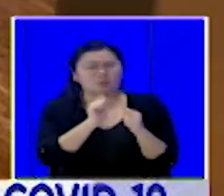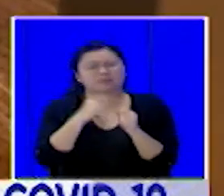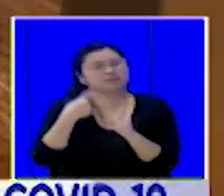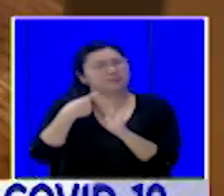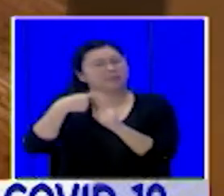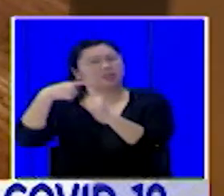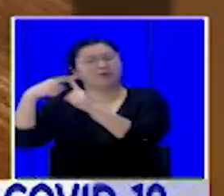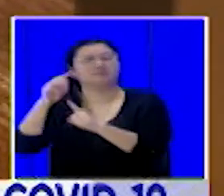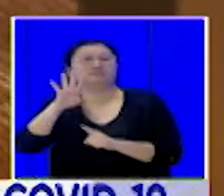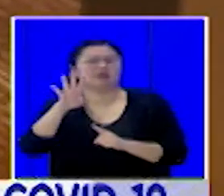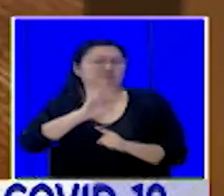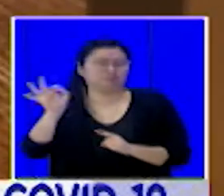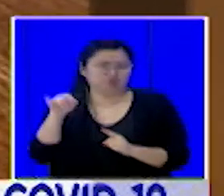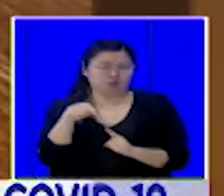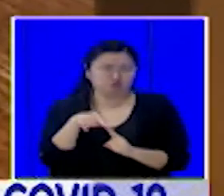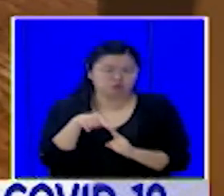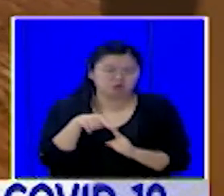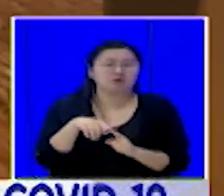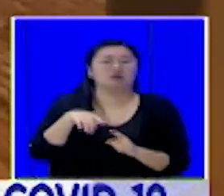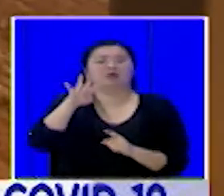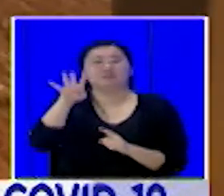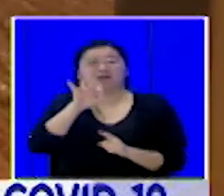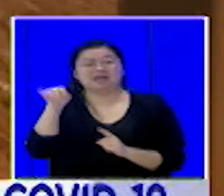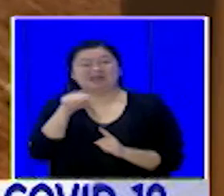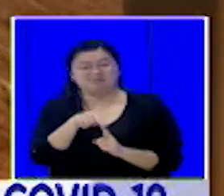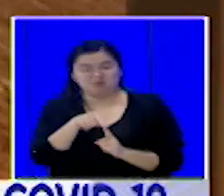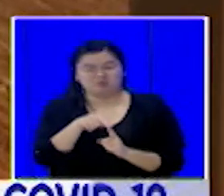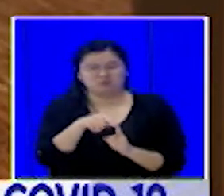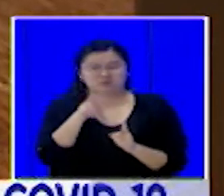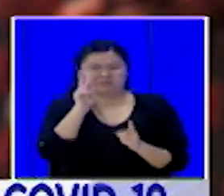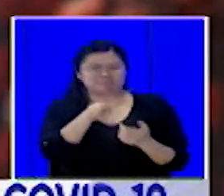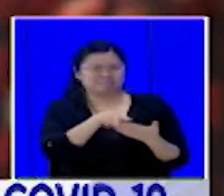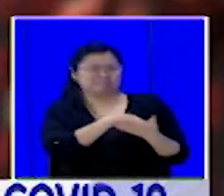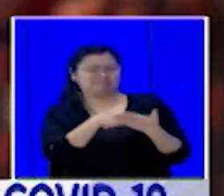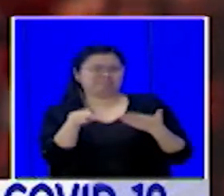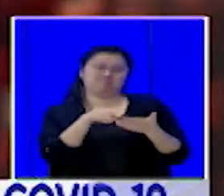status Ivermectin yang justru diketahui merupakan obat antiparasit atau cacing.